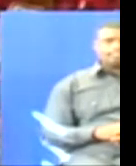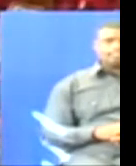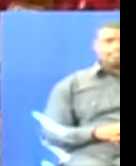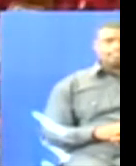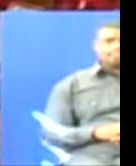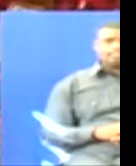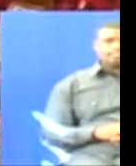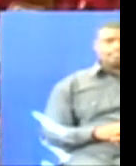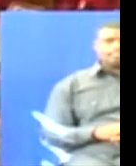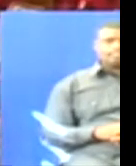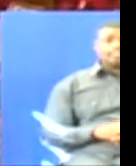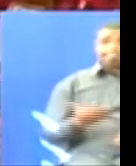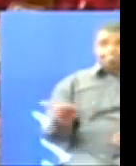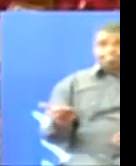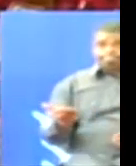ninakushukuru sana kwa fursa hii.